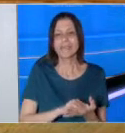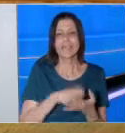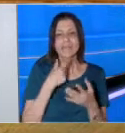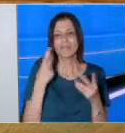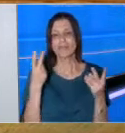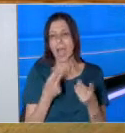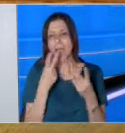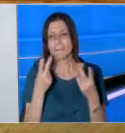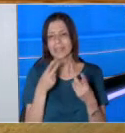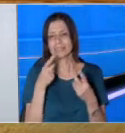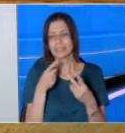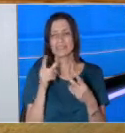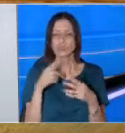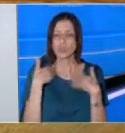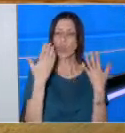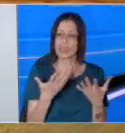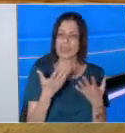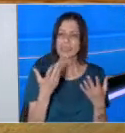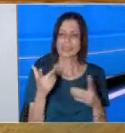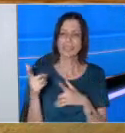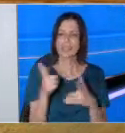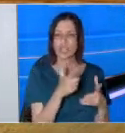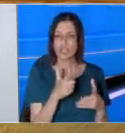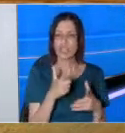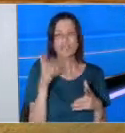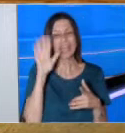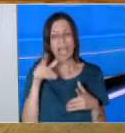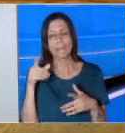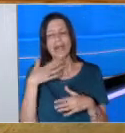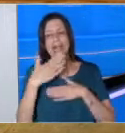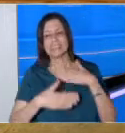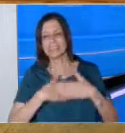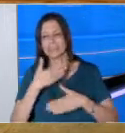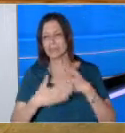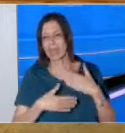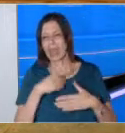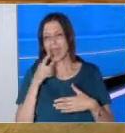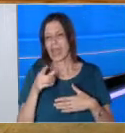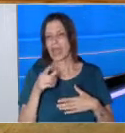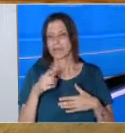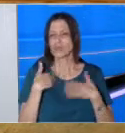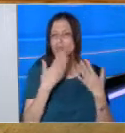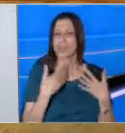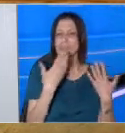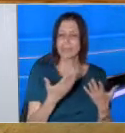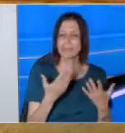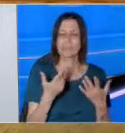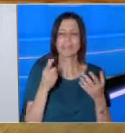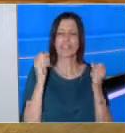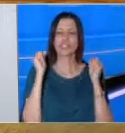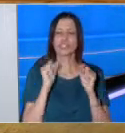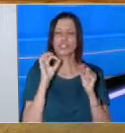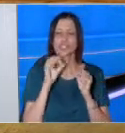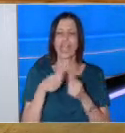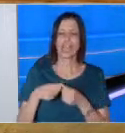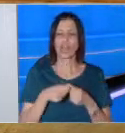they also give weapons to Hamas as well as to Hezbollah, and they provide the scaffolding on which these